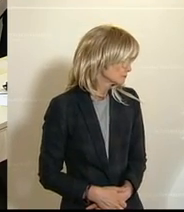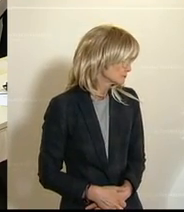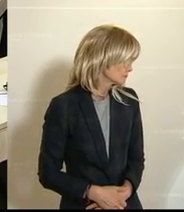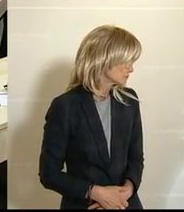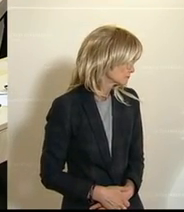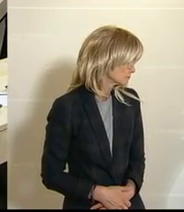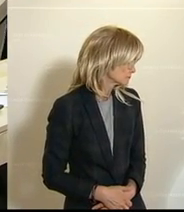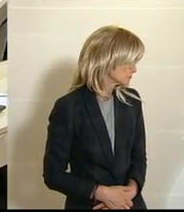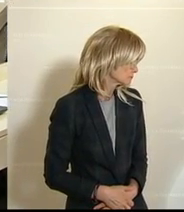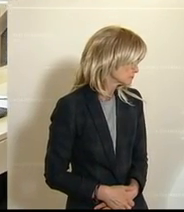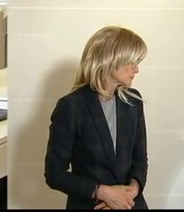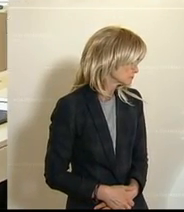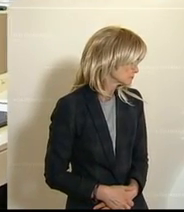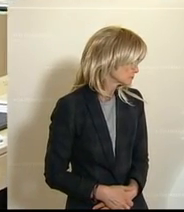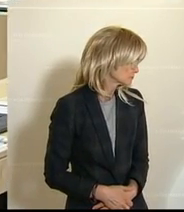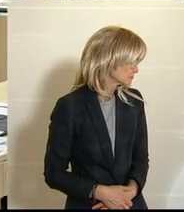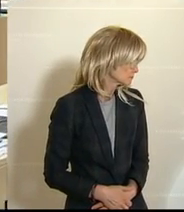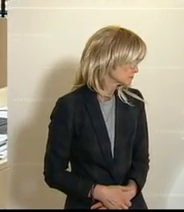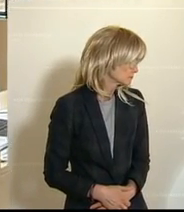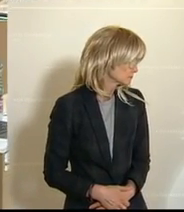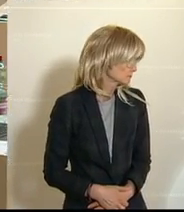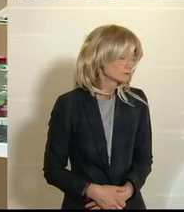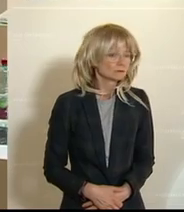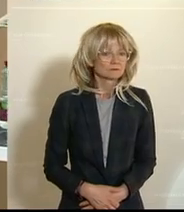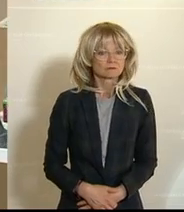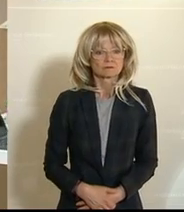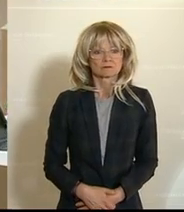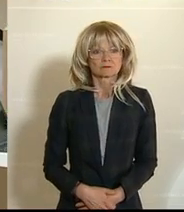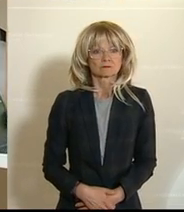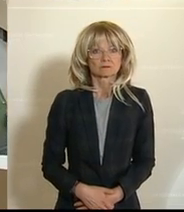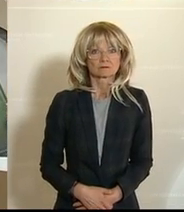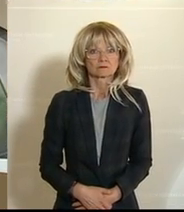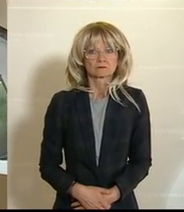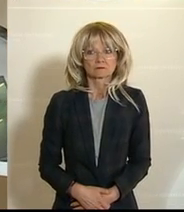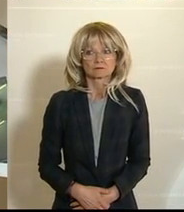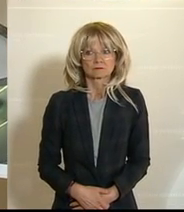Und am Weg zum Rednerpult Markus Kotzer von den Grünen.